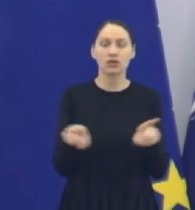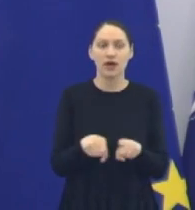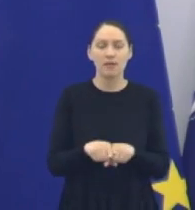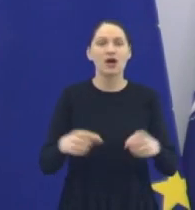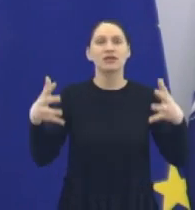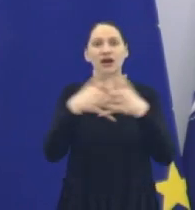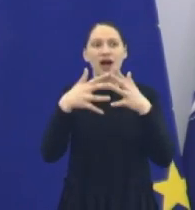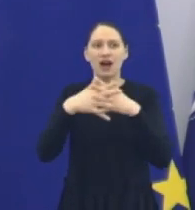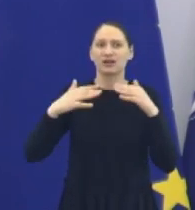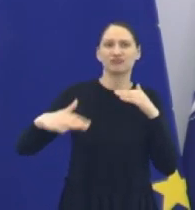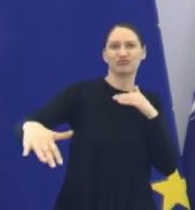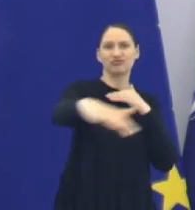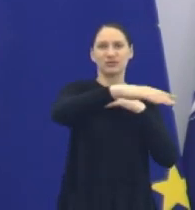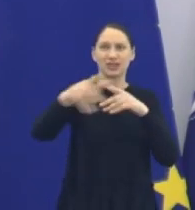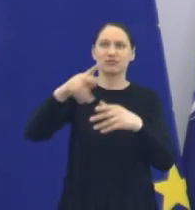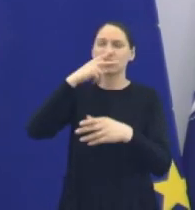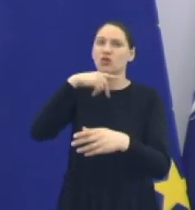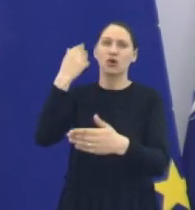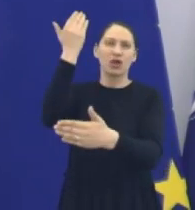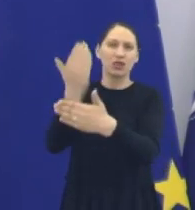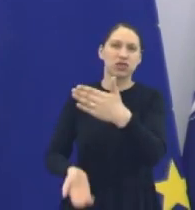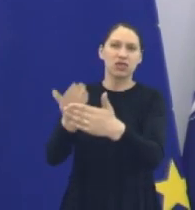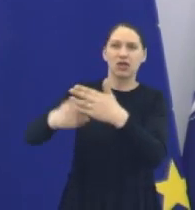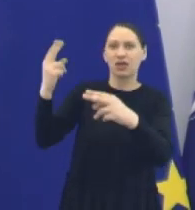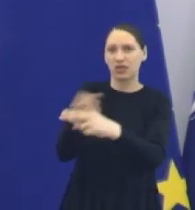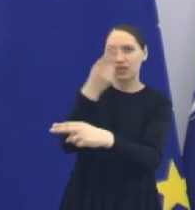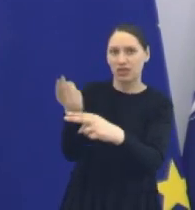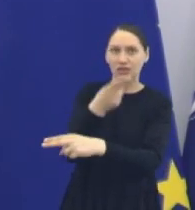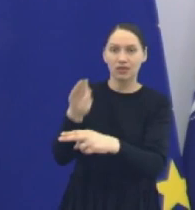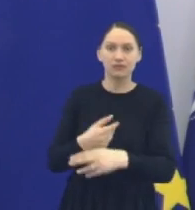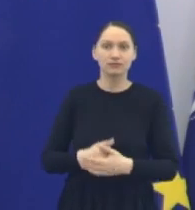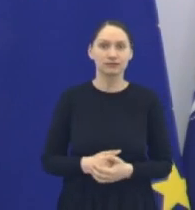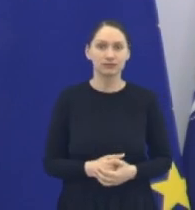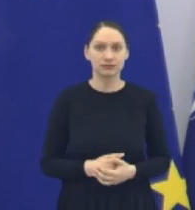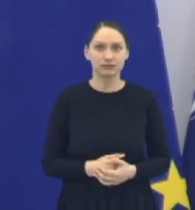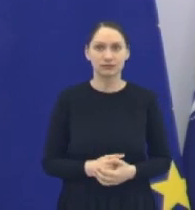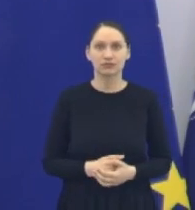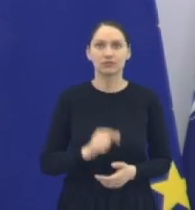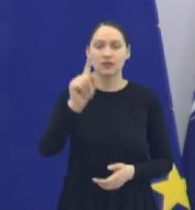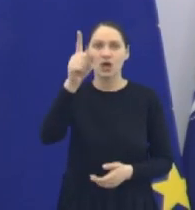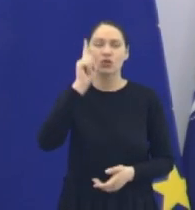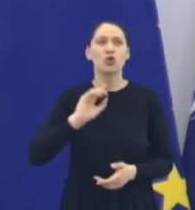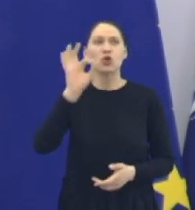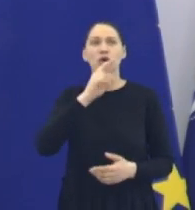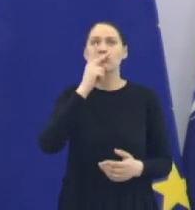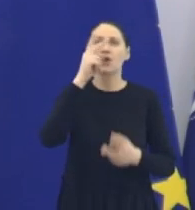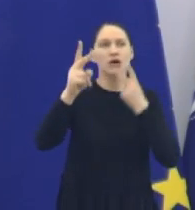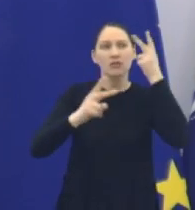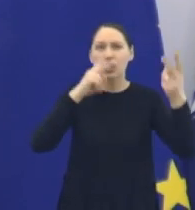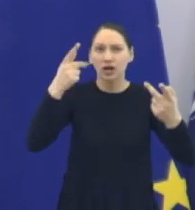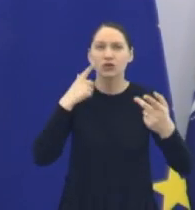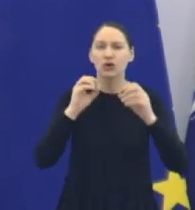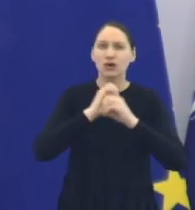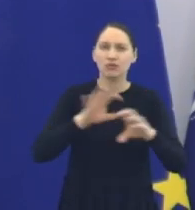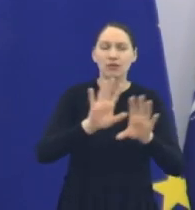mūšiuose. Tačiau norėtųsi kalbėti ne vien tik tai apie subjektyvius įspūdžius, tačiau ir